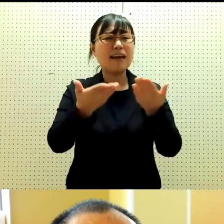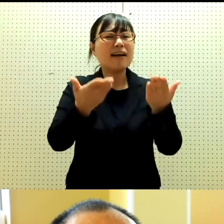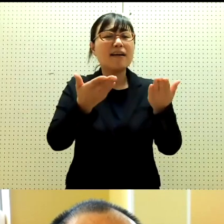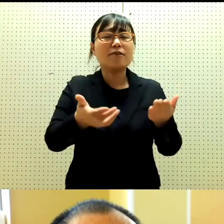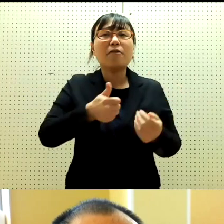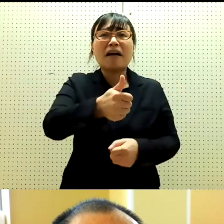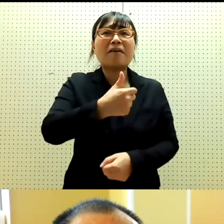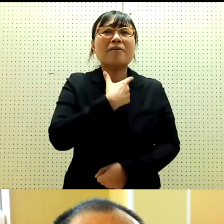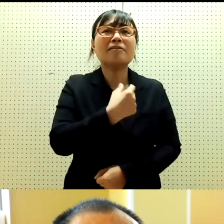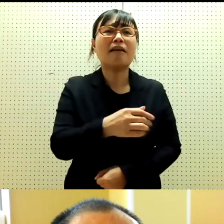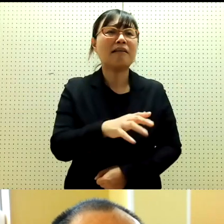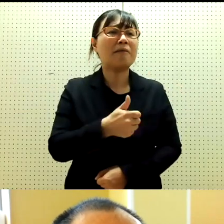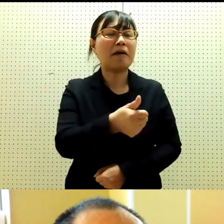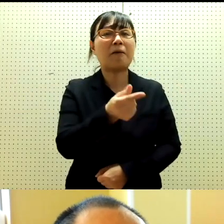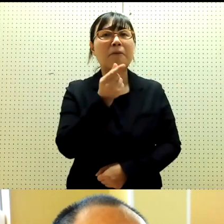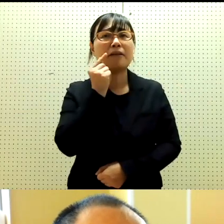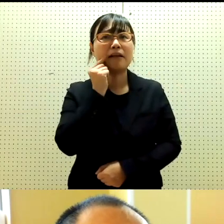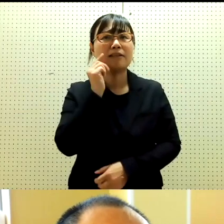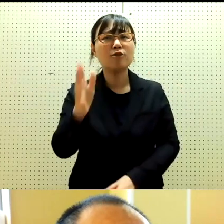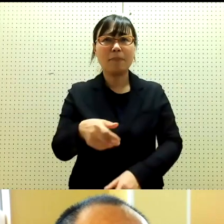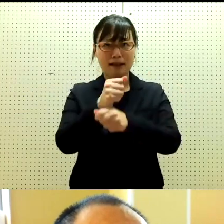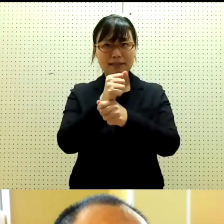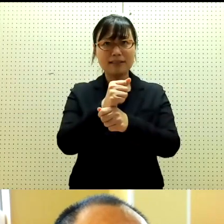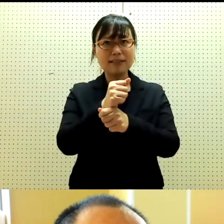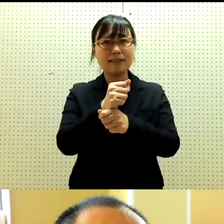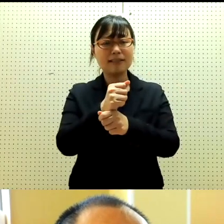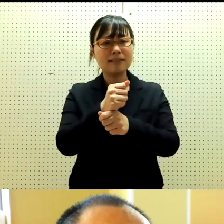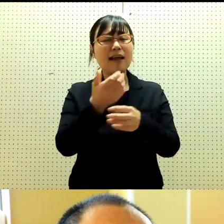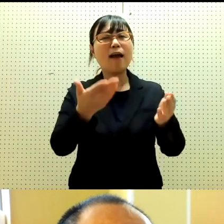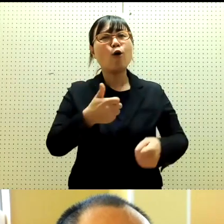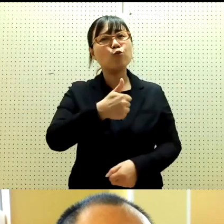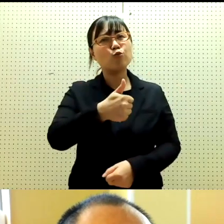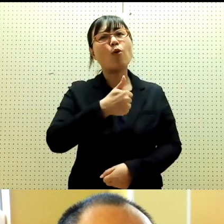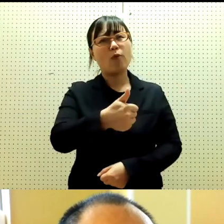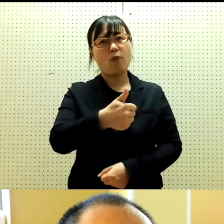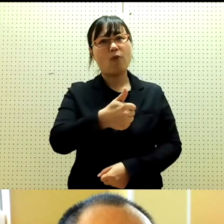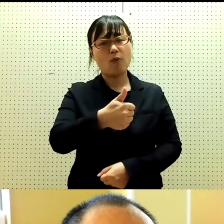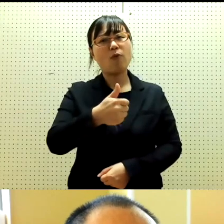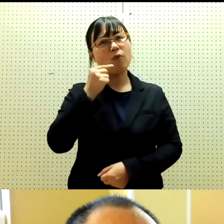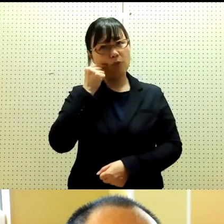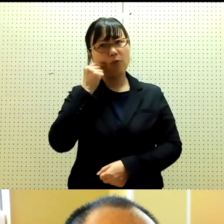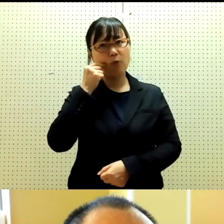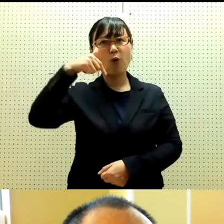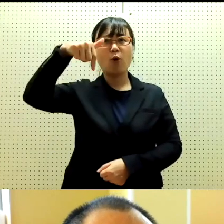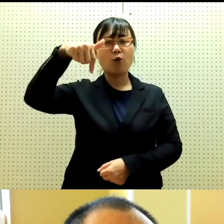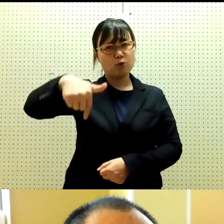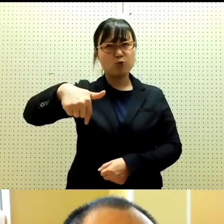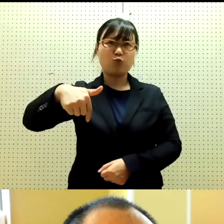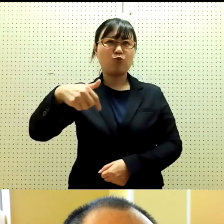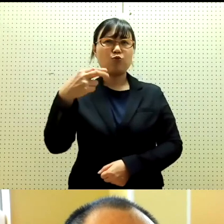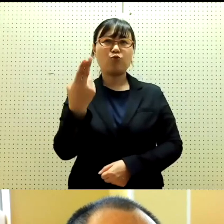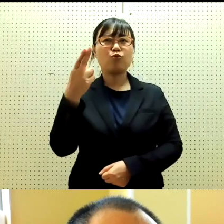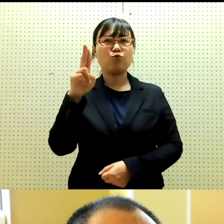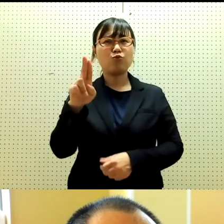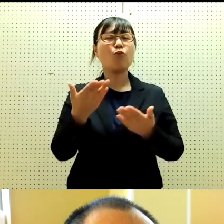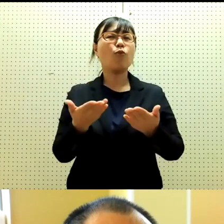えないとか、 うん、 まあ、不登校のお子さんをどういうふうにサポートするかっていうのもやっぱり学びをきちんとね個別最